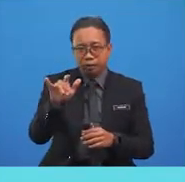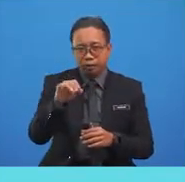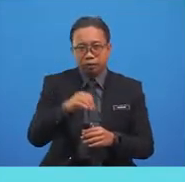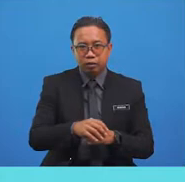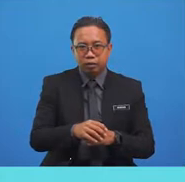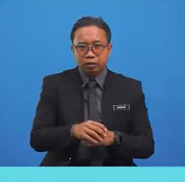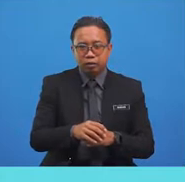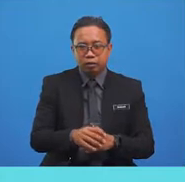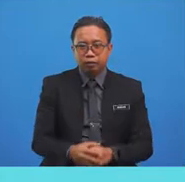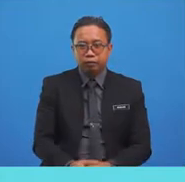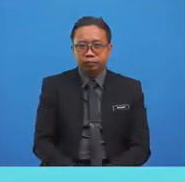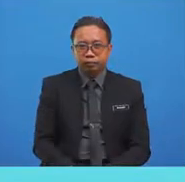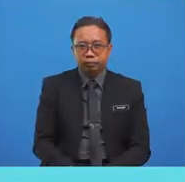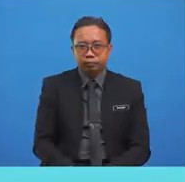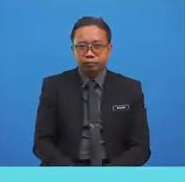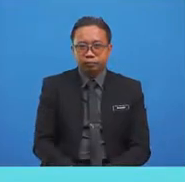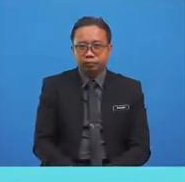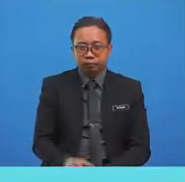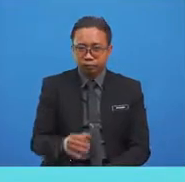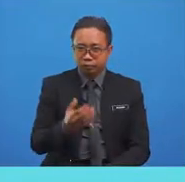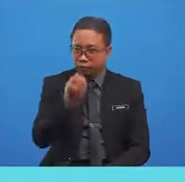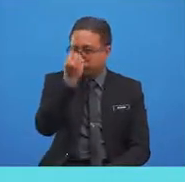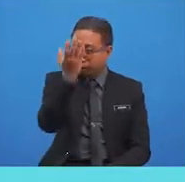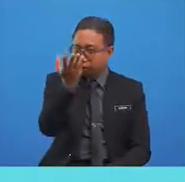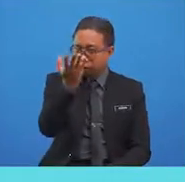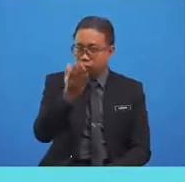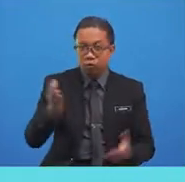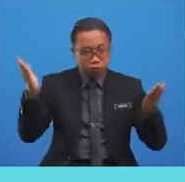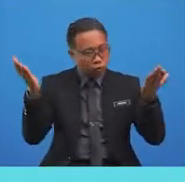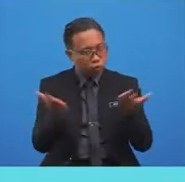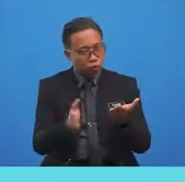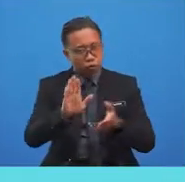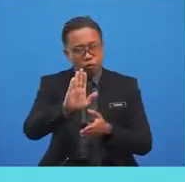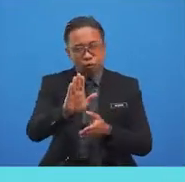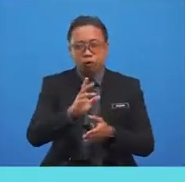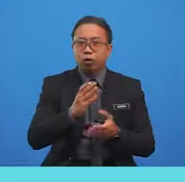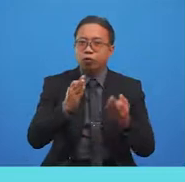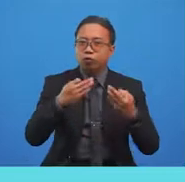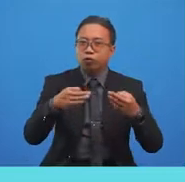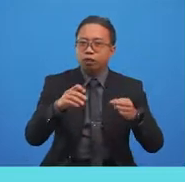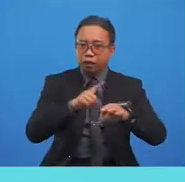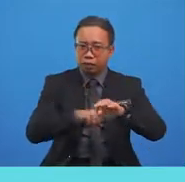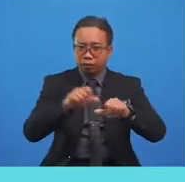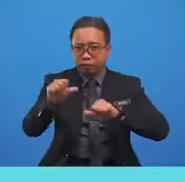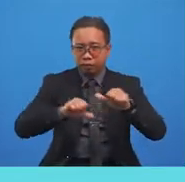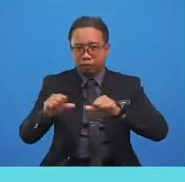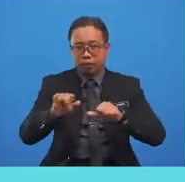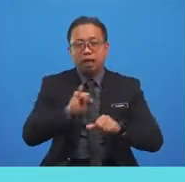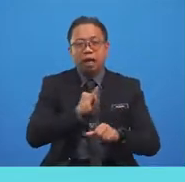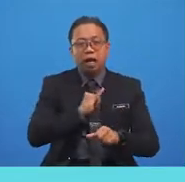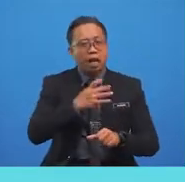we are done with the introduction. Let's introduce your free time activities. I love